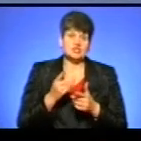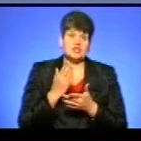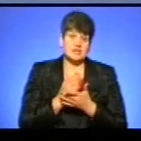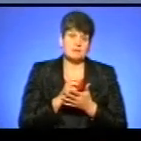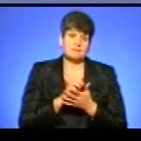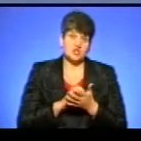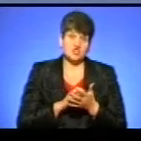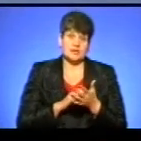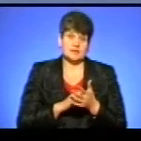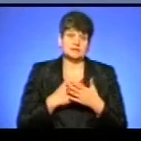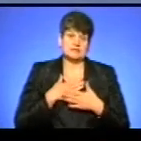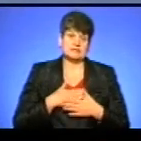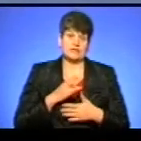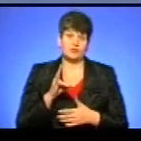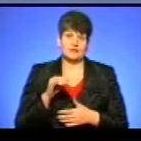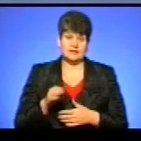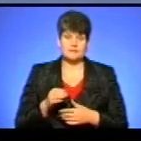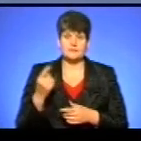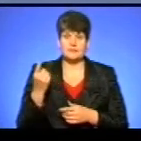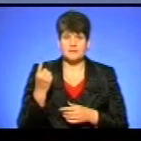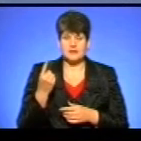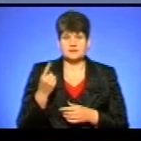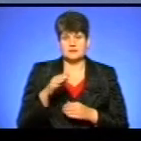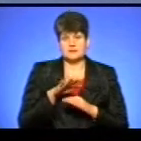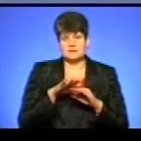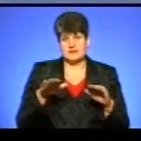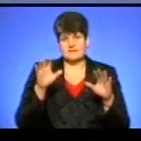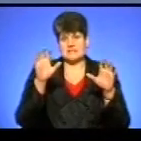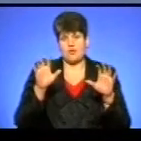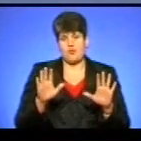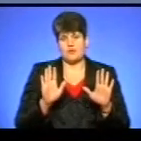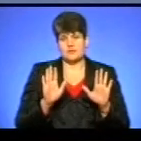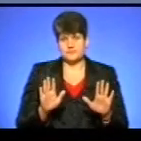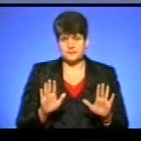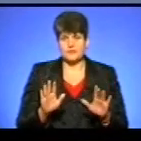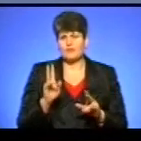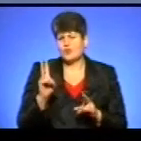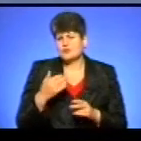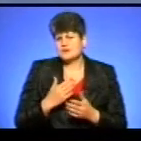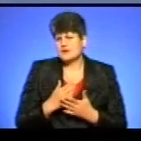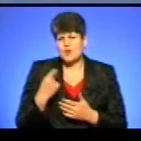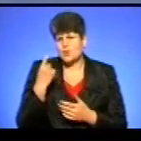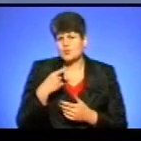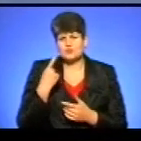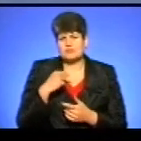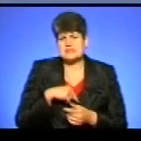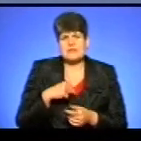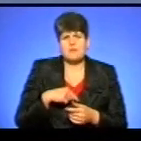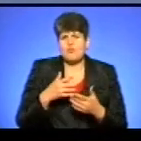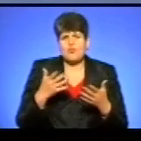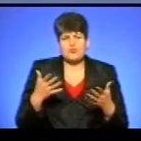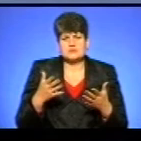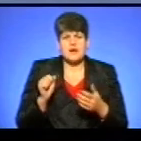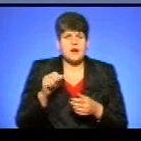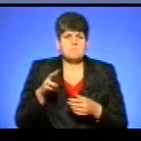задовільнення? До всіх вимог я ставлюсь перше – це плечені діючого законодавства. То, що в когось є чиїсь особисті емоції, чи